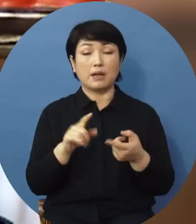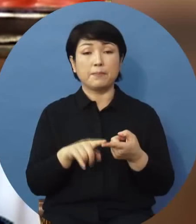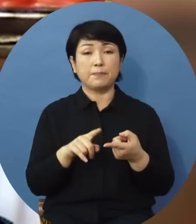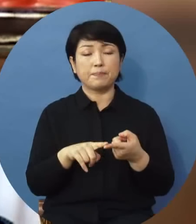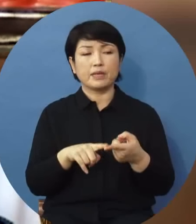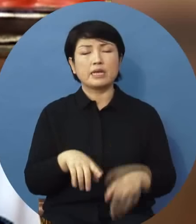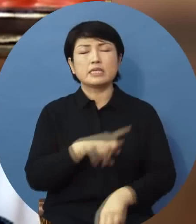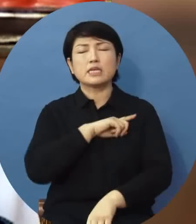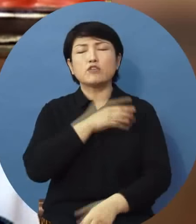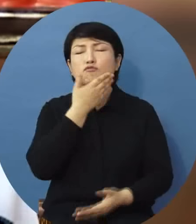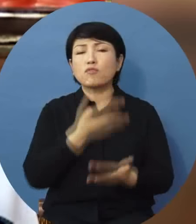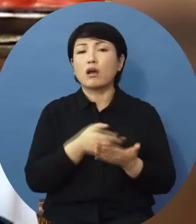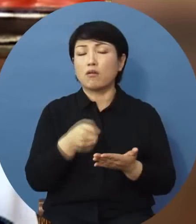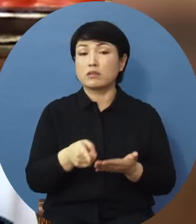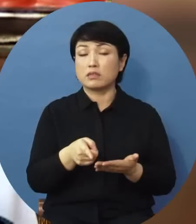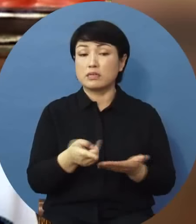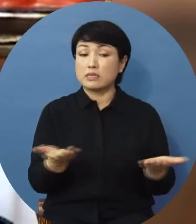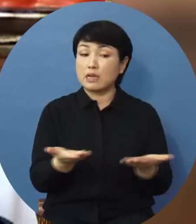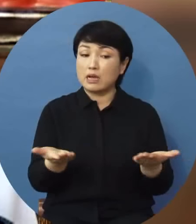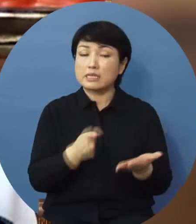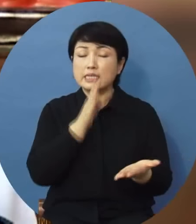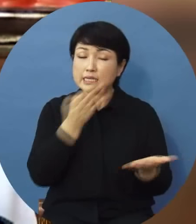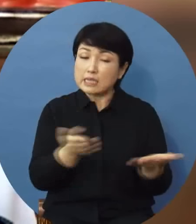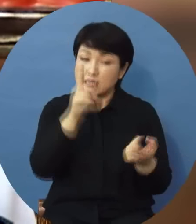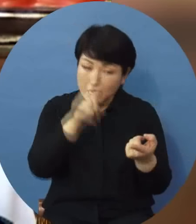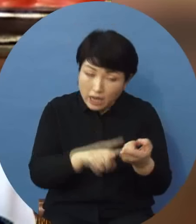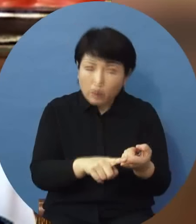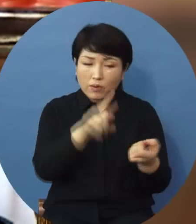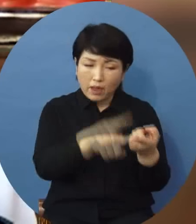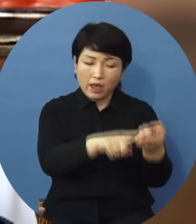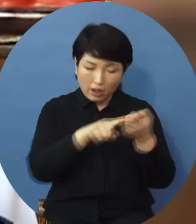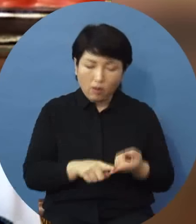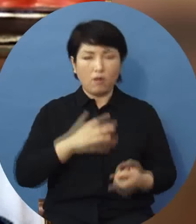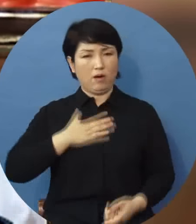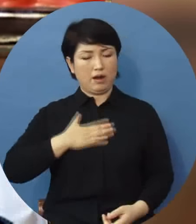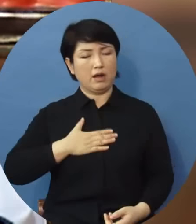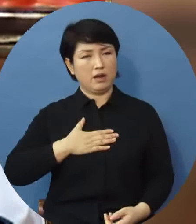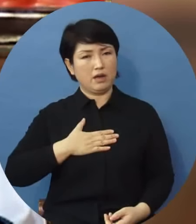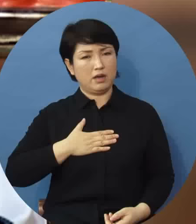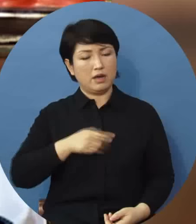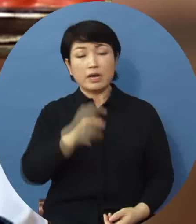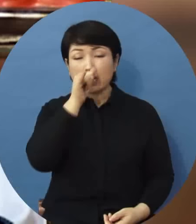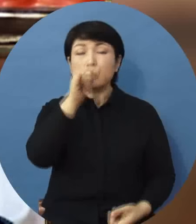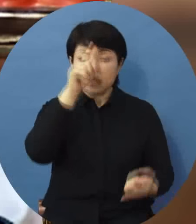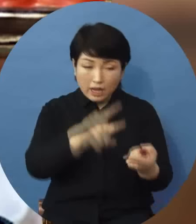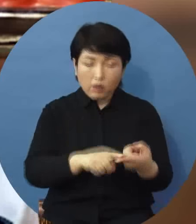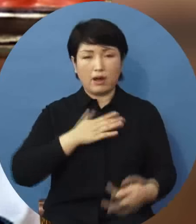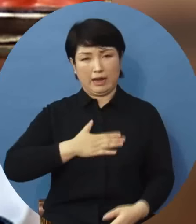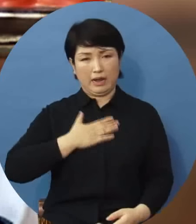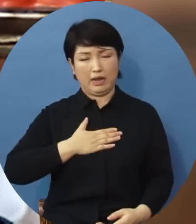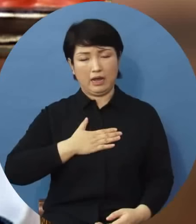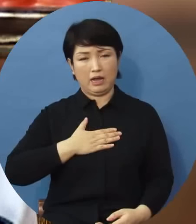게 사실을 사실대로 알아차리는 것. 사실을 사실대로 있는 그대로